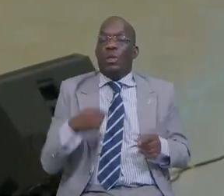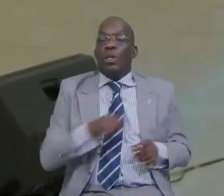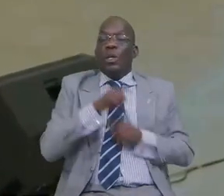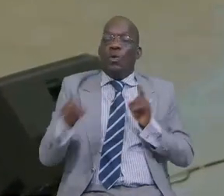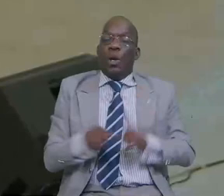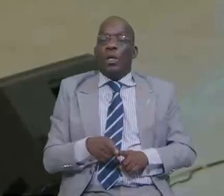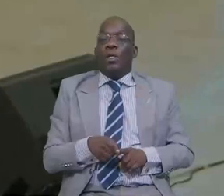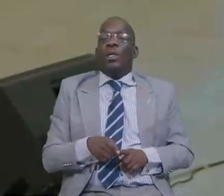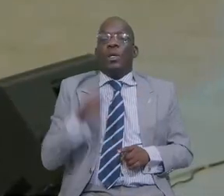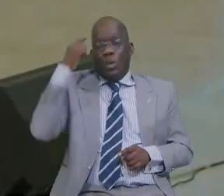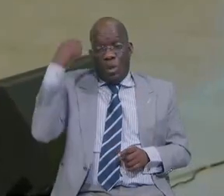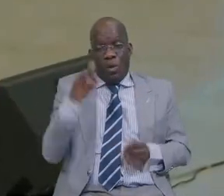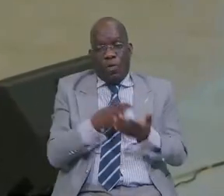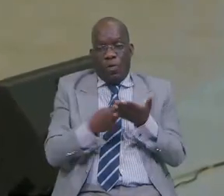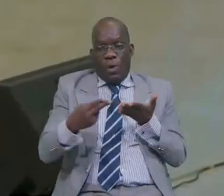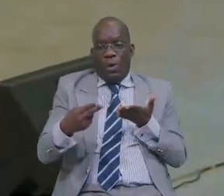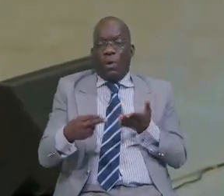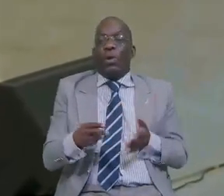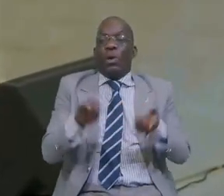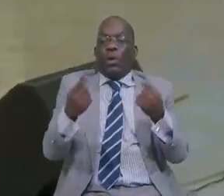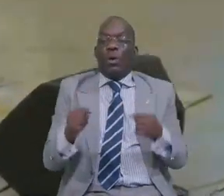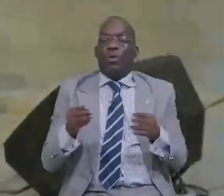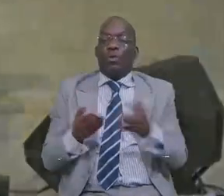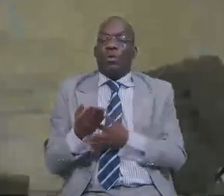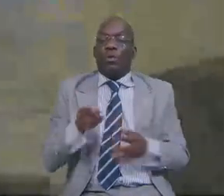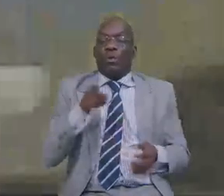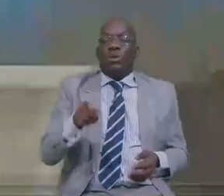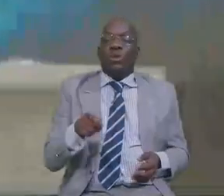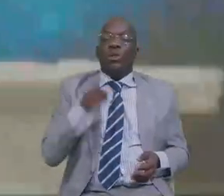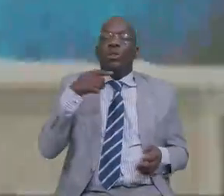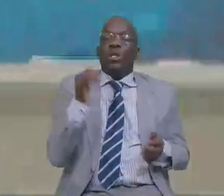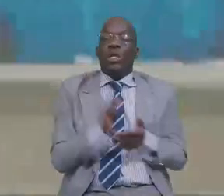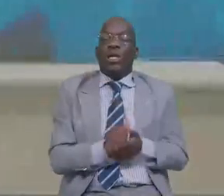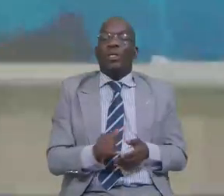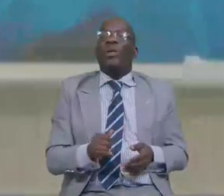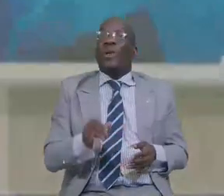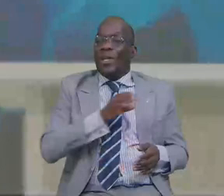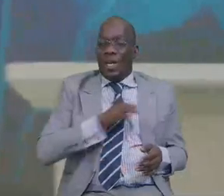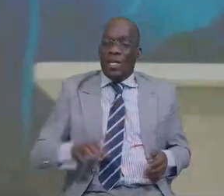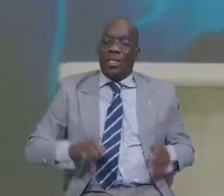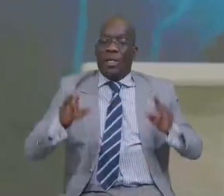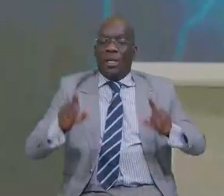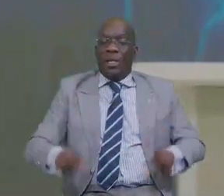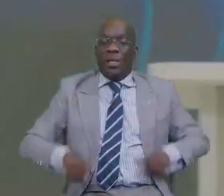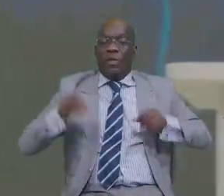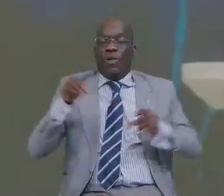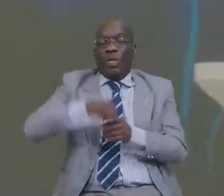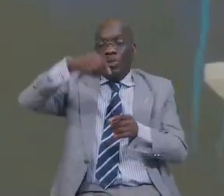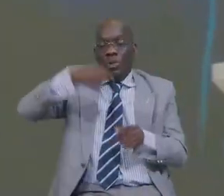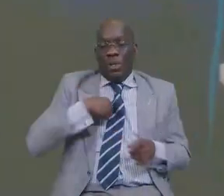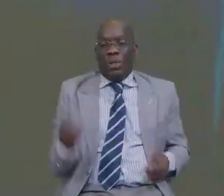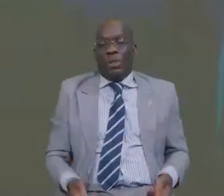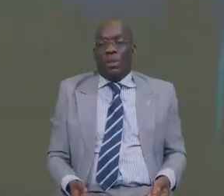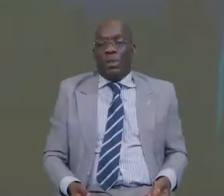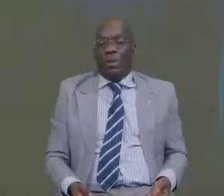l'échec passe par tes oreilles, comme si tu veux échouer, comment est-ce que je peux échouer? Christ vit au-dedans de moi.